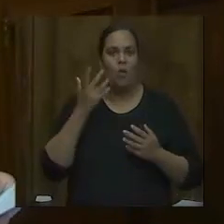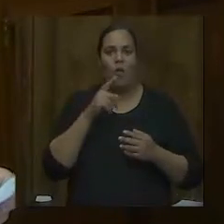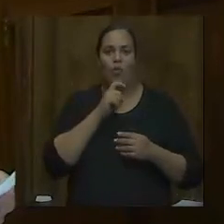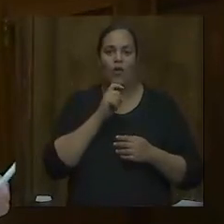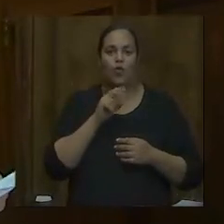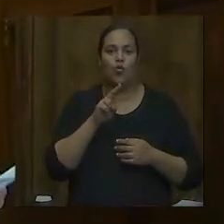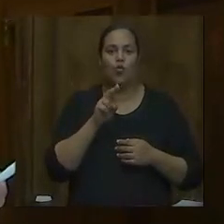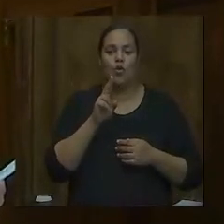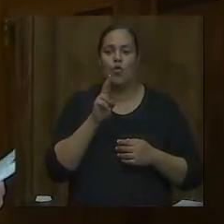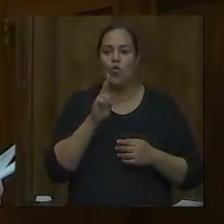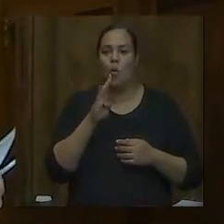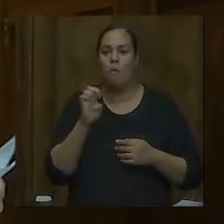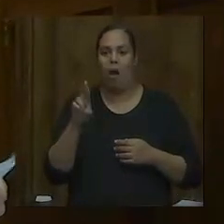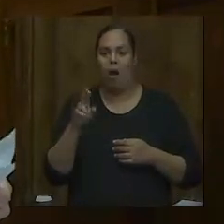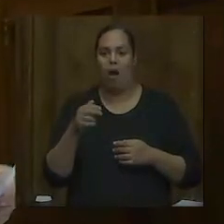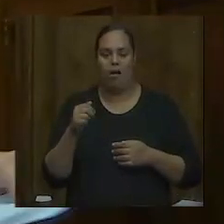Dan Order.